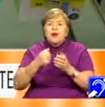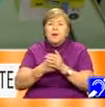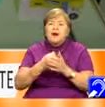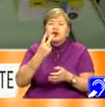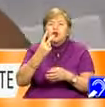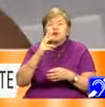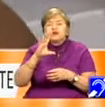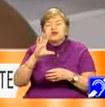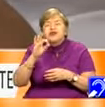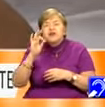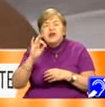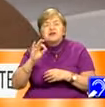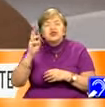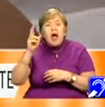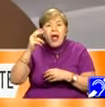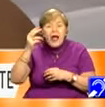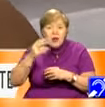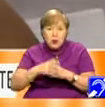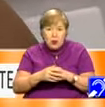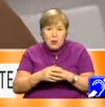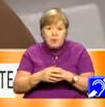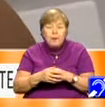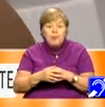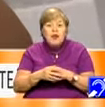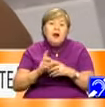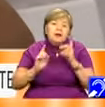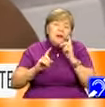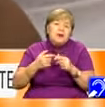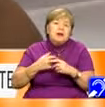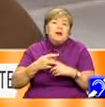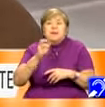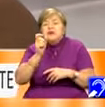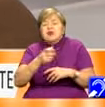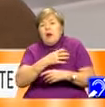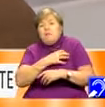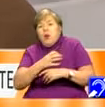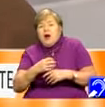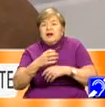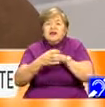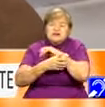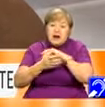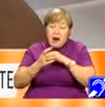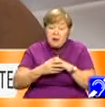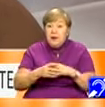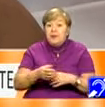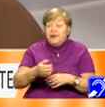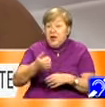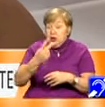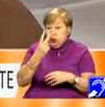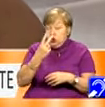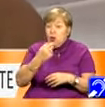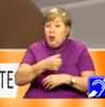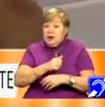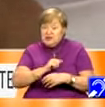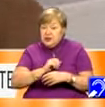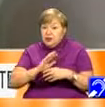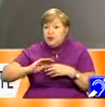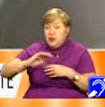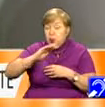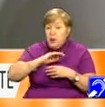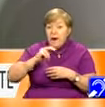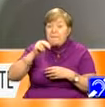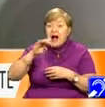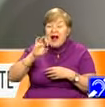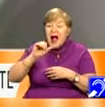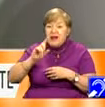250 de euro în funcție de starea materială a clienților. La perchezițiile făcute ieri în cele două instituții publice din Mangalia,